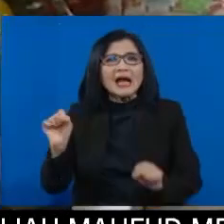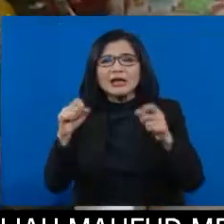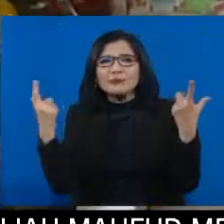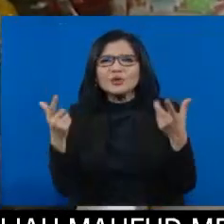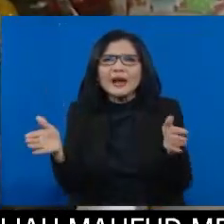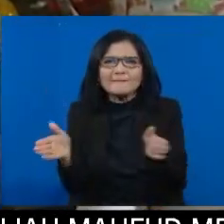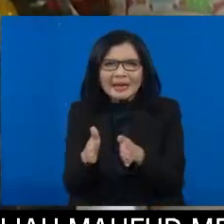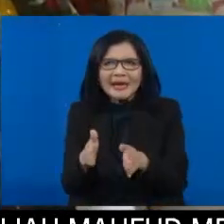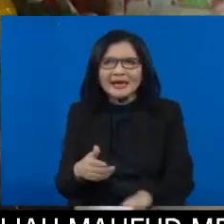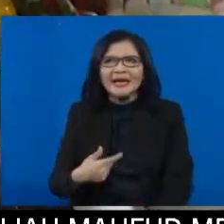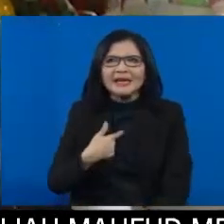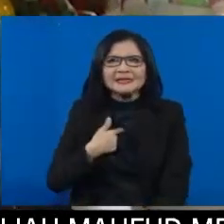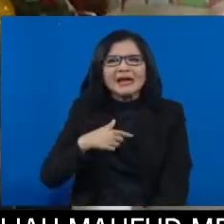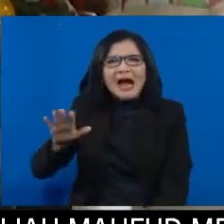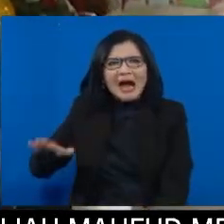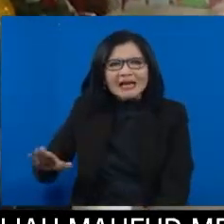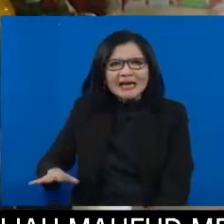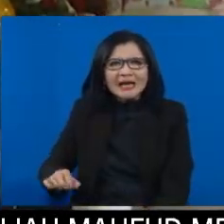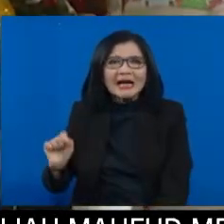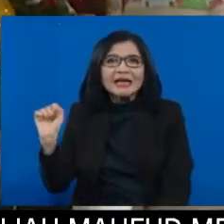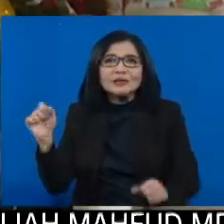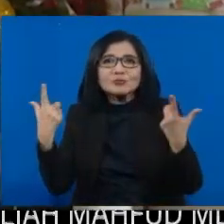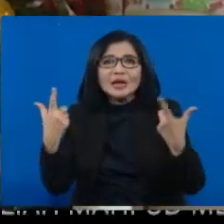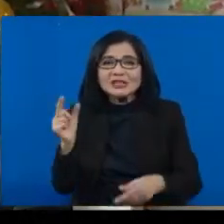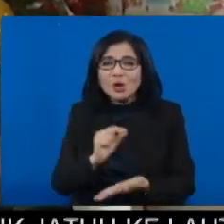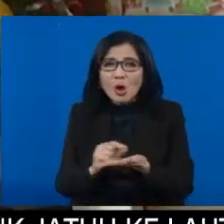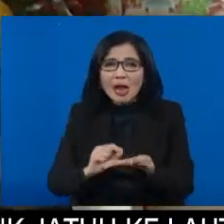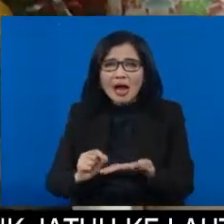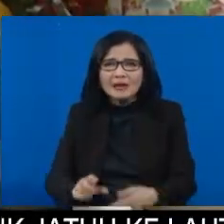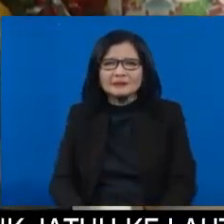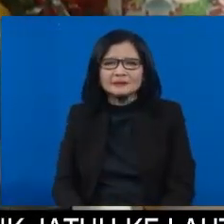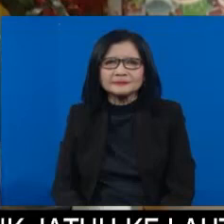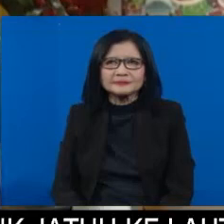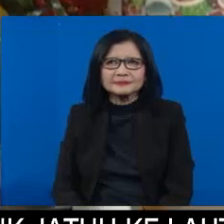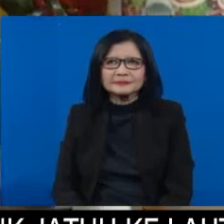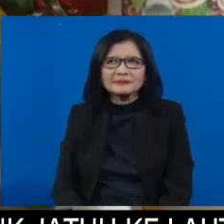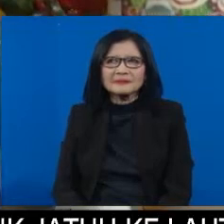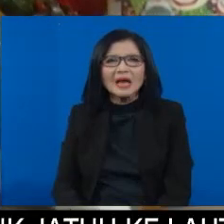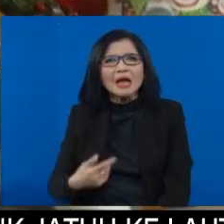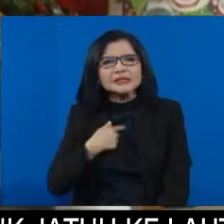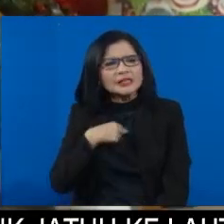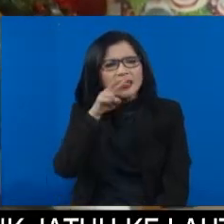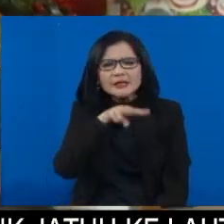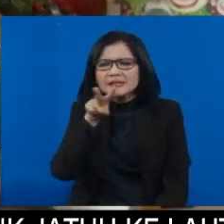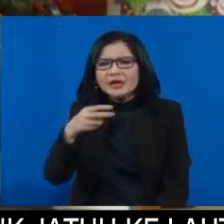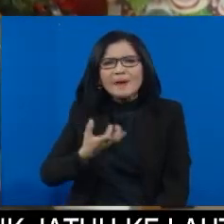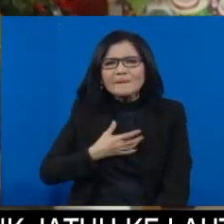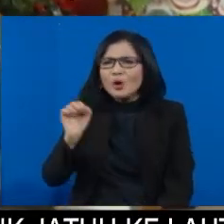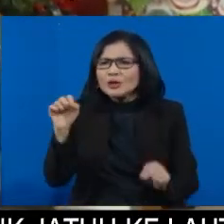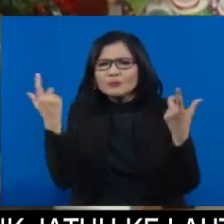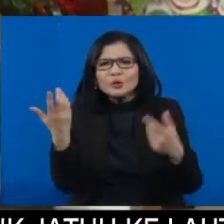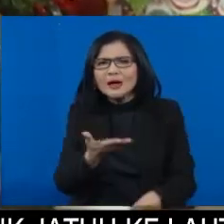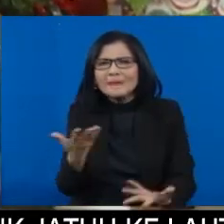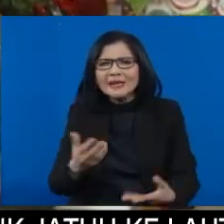kan juga kasihan ya anak-anak juga pas musimnya liburan sekolah. Dan pas saya lagi cek-cek mau liburan kemana nih, ya